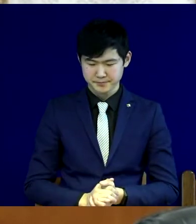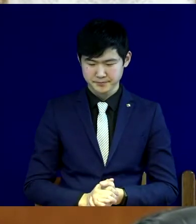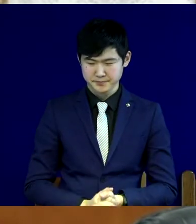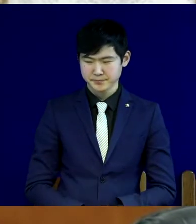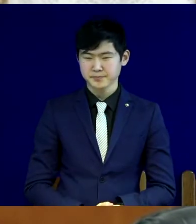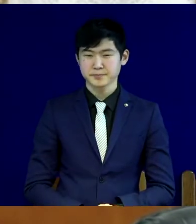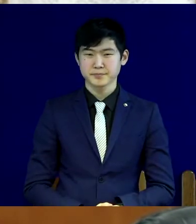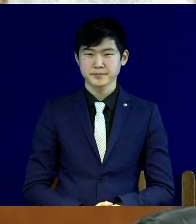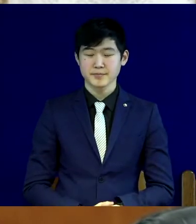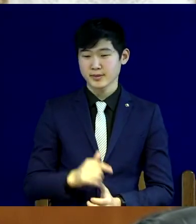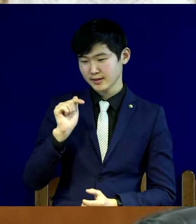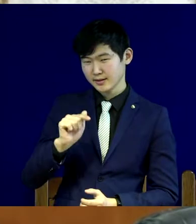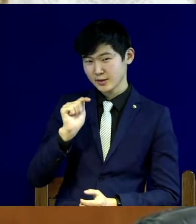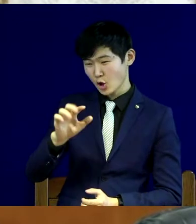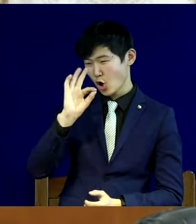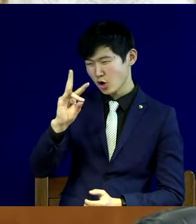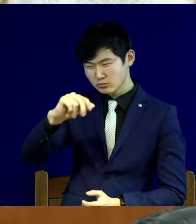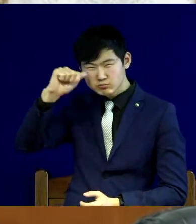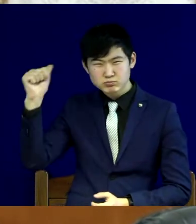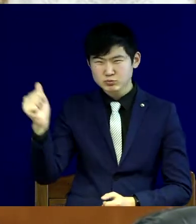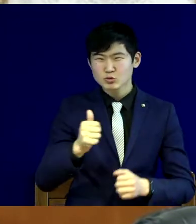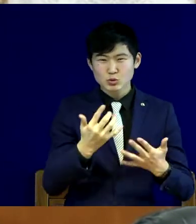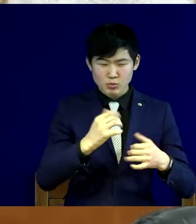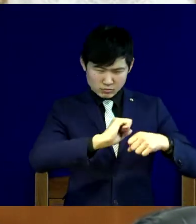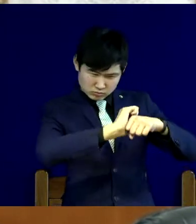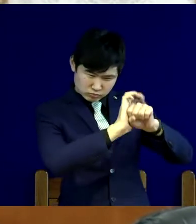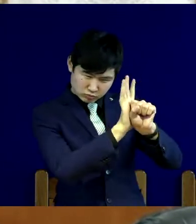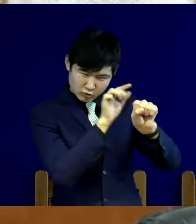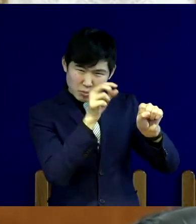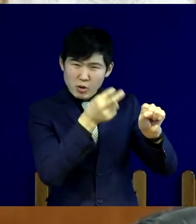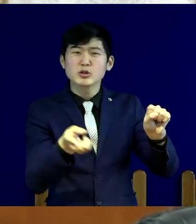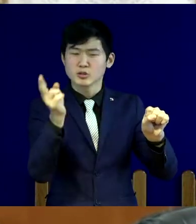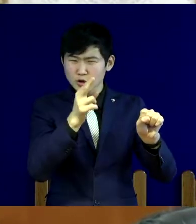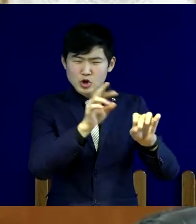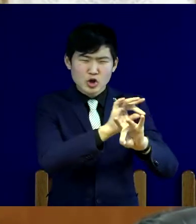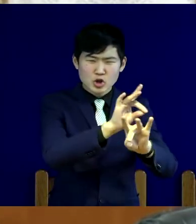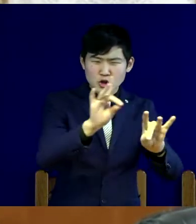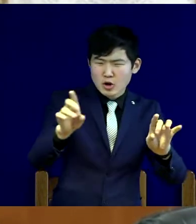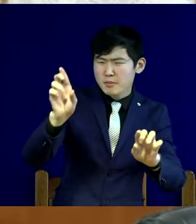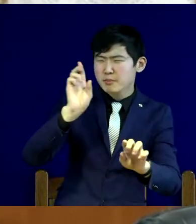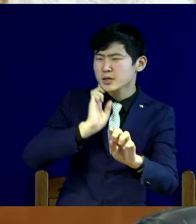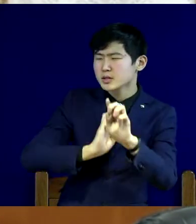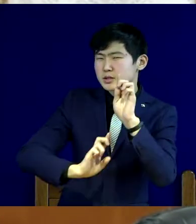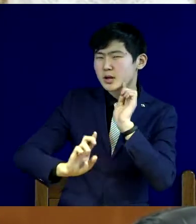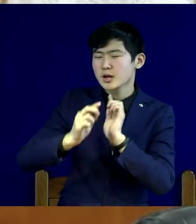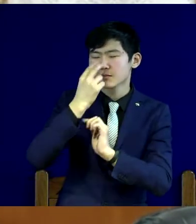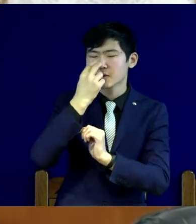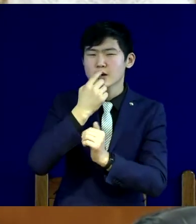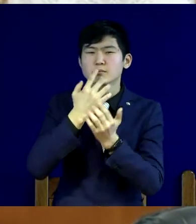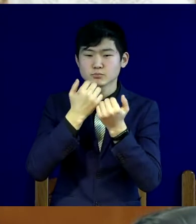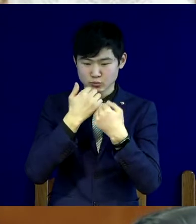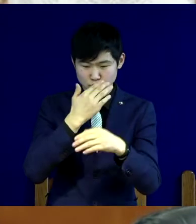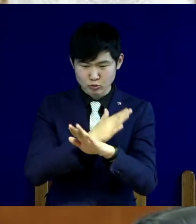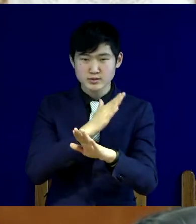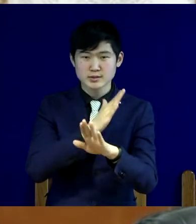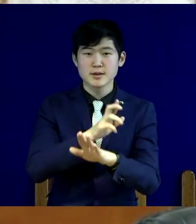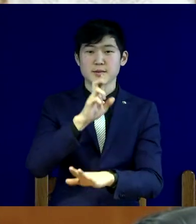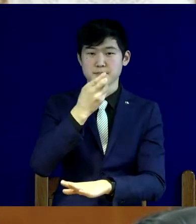금년 한해 동안의 이 코로나 감염 쪽으로 인해서 여러 가지 어려움이 많으셨지요